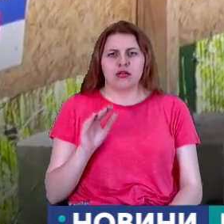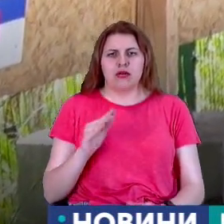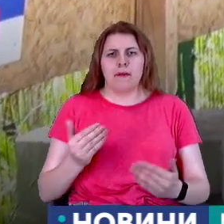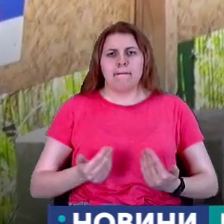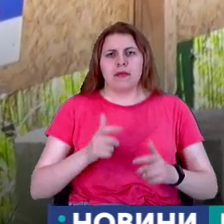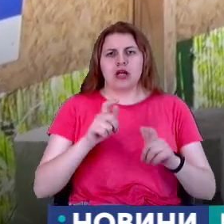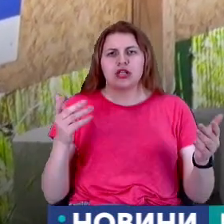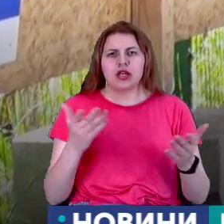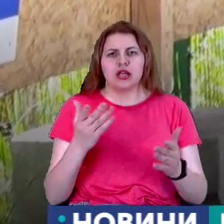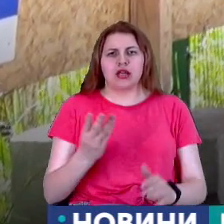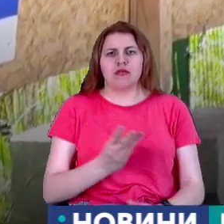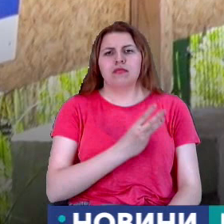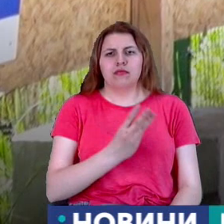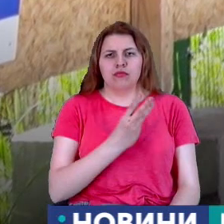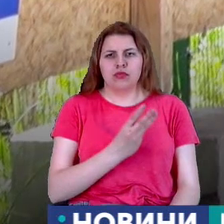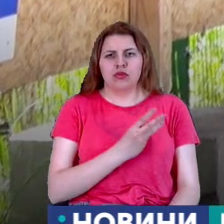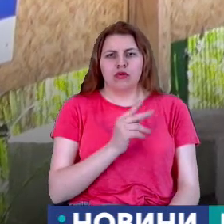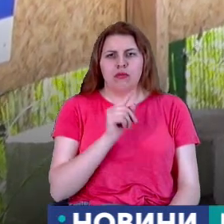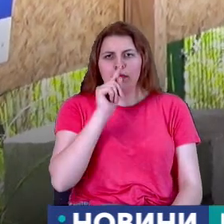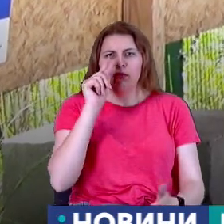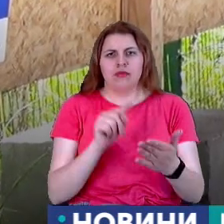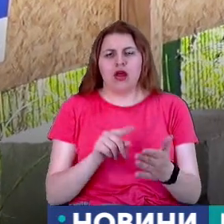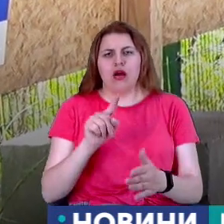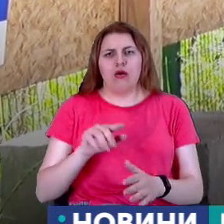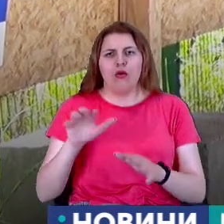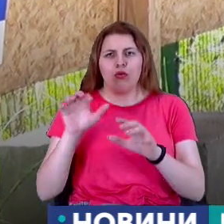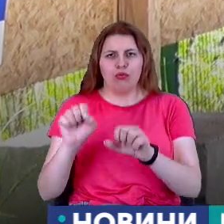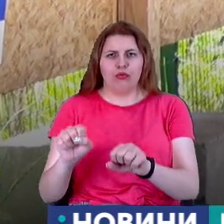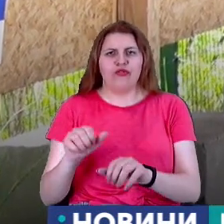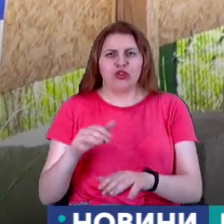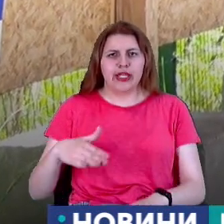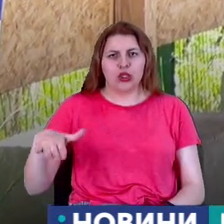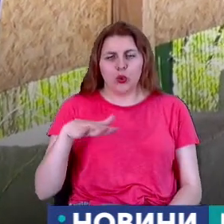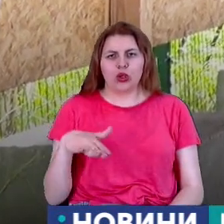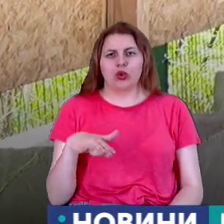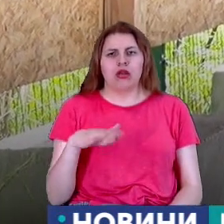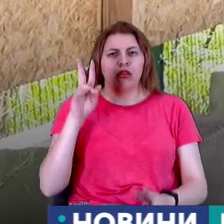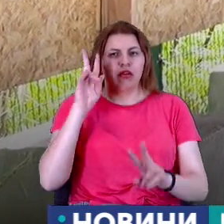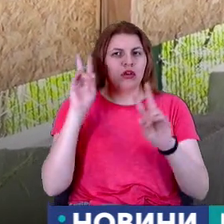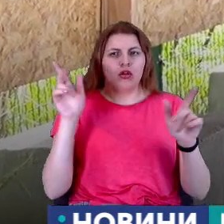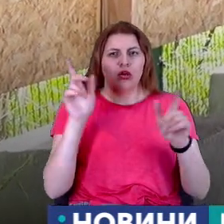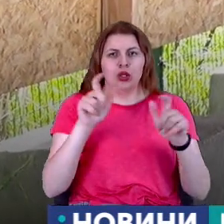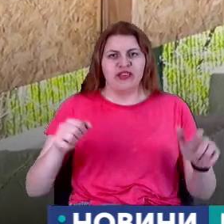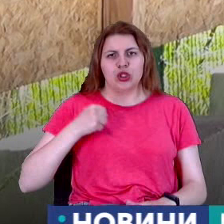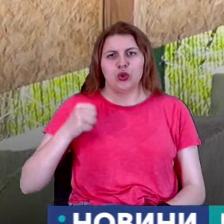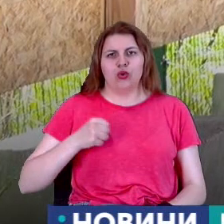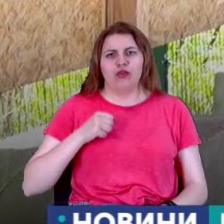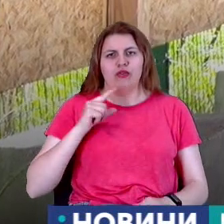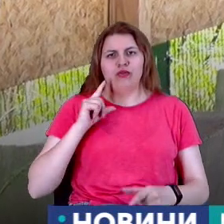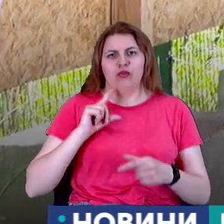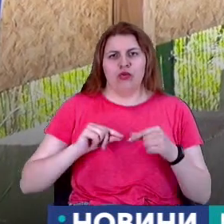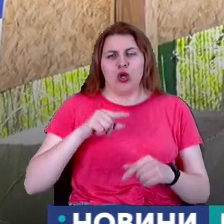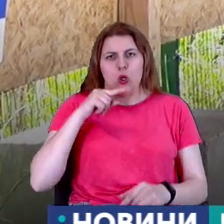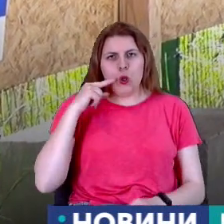бажання попасть на окуповану територію, невідомі люди, військові форми російського зразка не